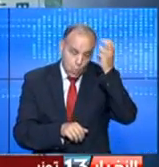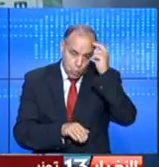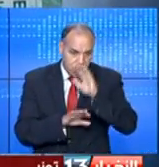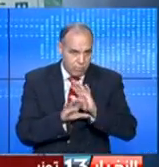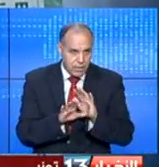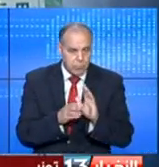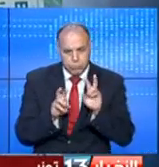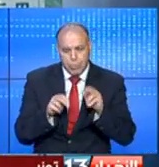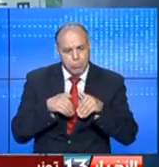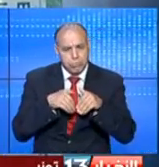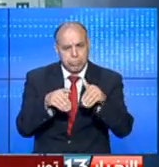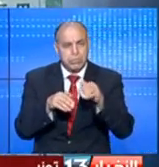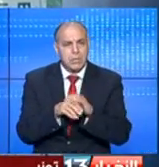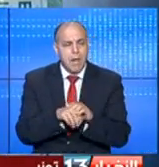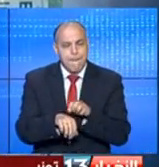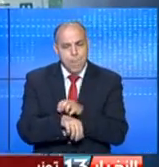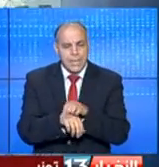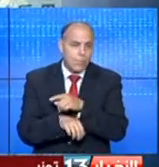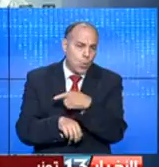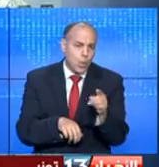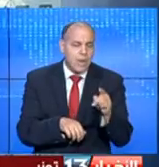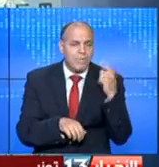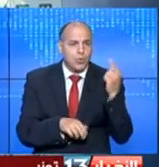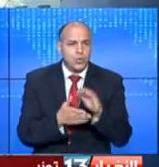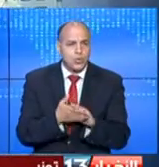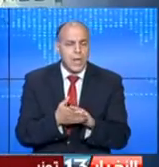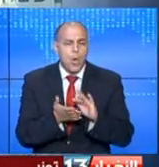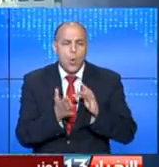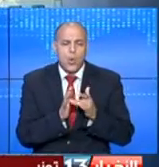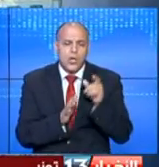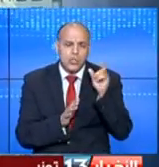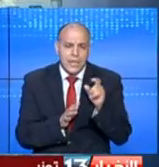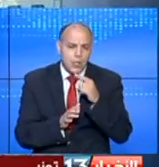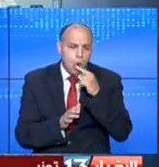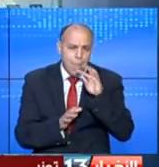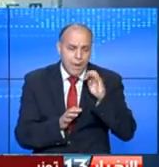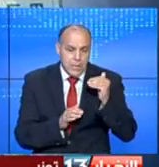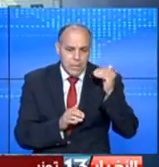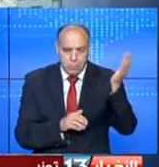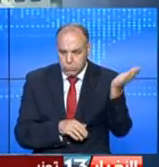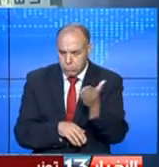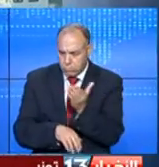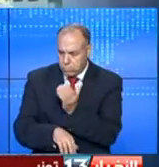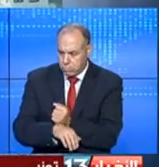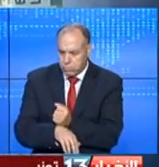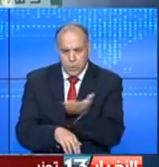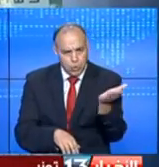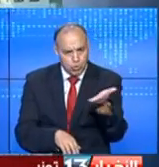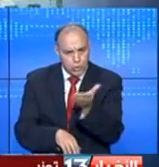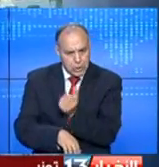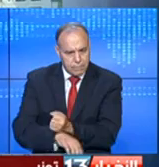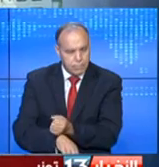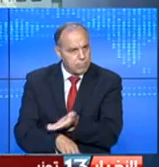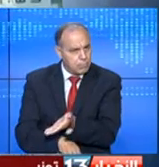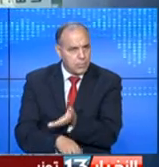ناش باش نحبسوا حلينا في المعتمديات الكل. اي شخص عمره تجاوز 40 سنه من 40 سنه فما فوق ينجم